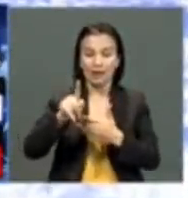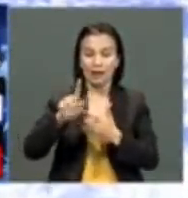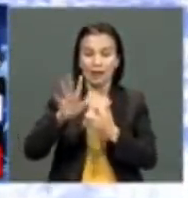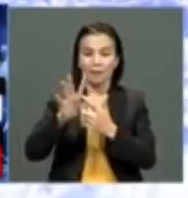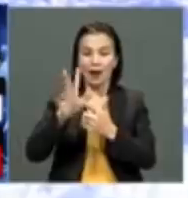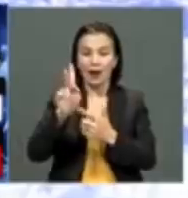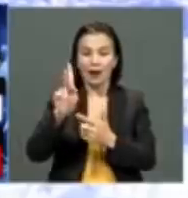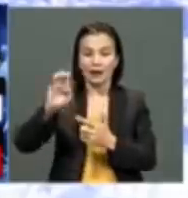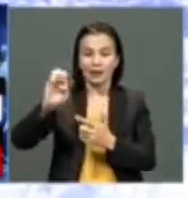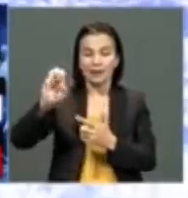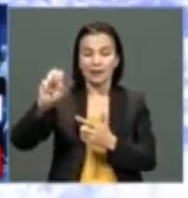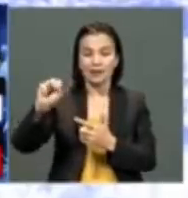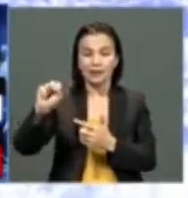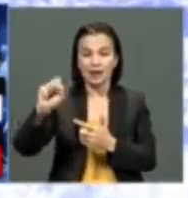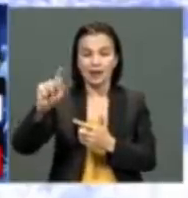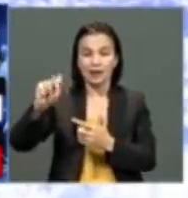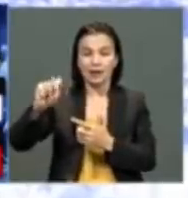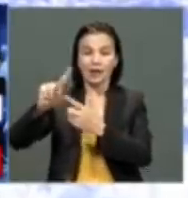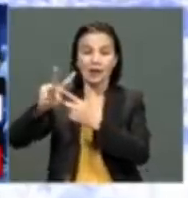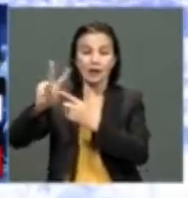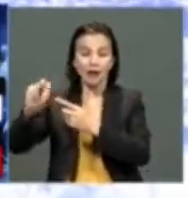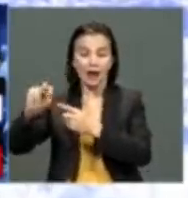เอ่อเอ่อเออในชุดของคนที่มาทั้งหมดเนี่ยแต่ปากีสถานนะครับเป็นนักธุรกิจนักเดินทางนี้นะครับ27